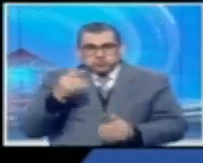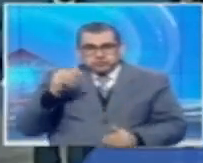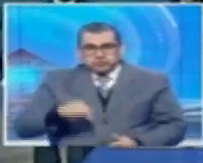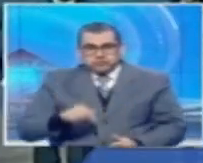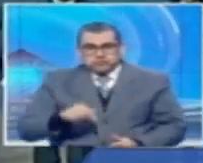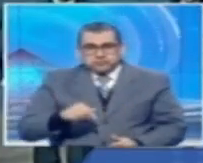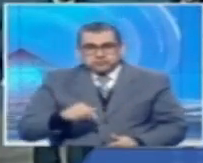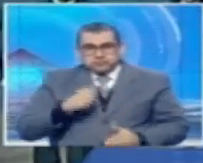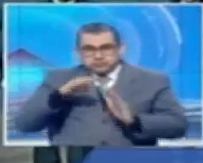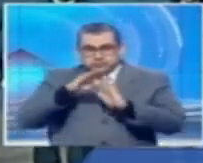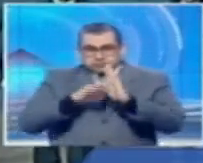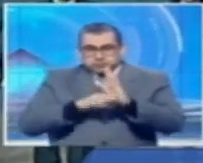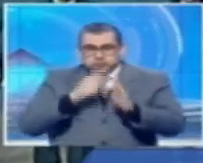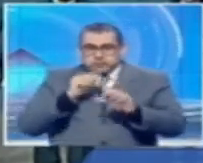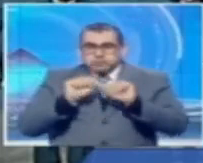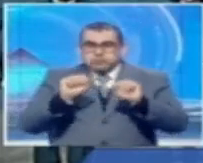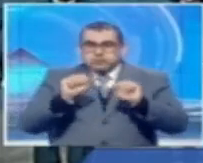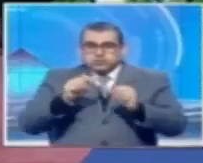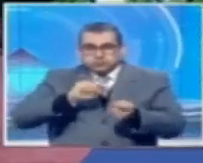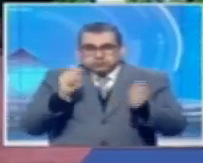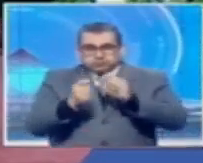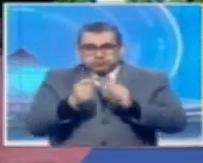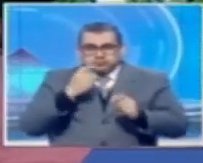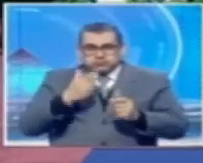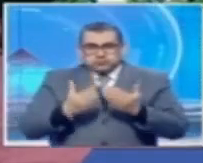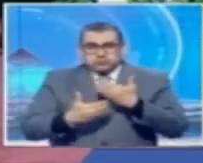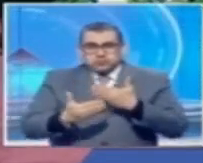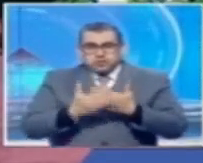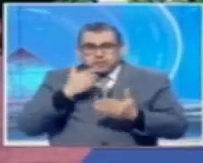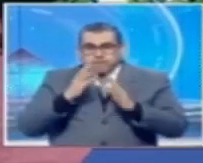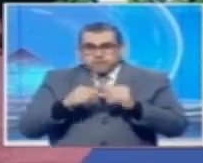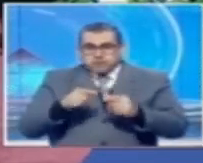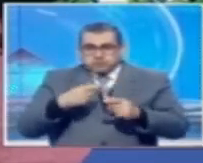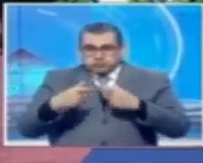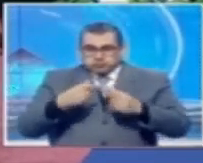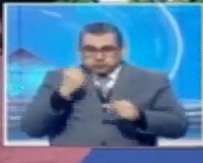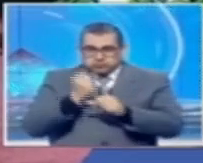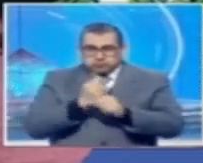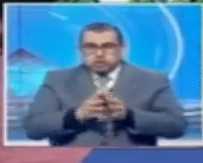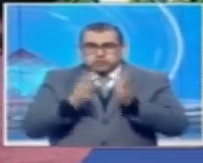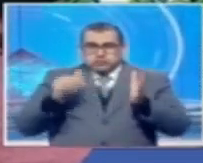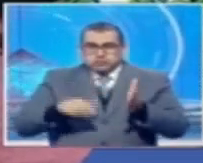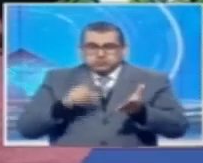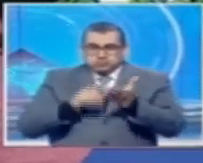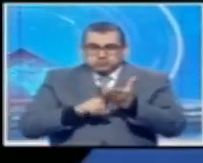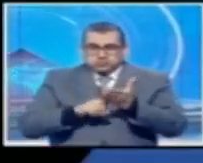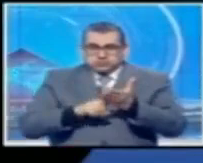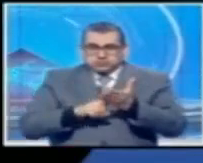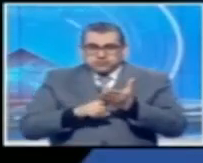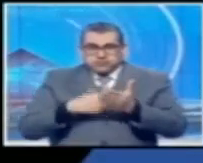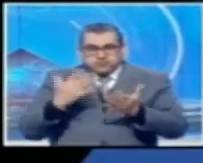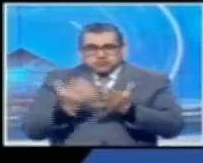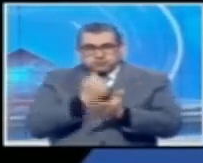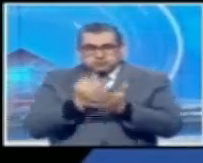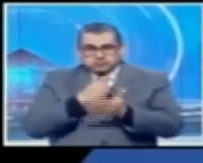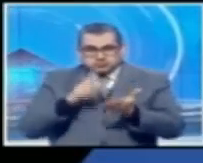وغيرت التاريخ الخاص بالتطوير الحضاري على مستوى مصر بشكل كبير. احنا النهاردة لو هنقارن الانجازات التي